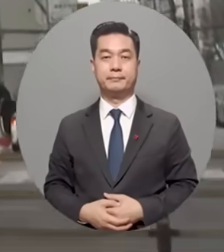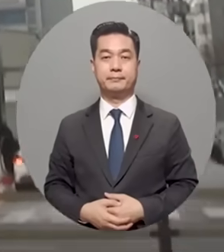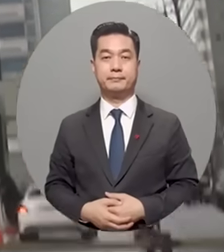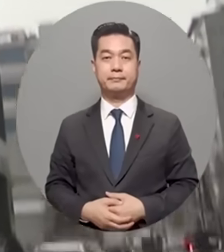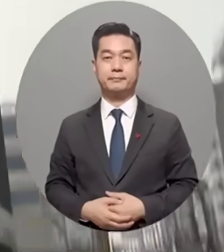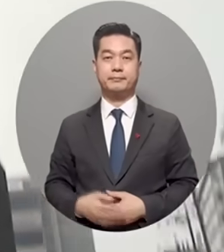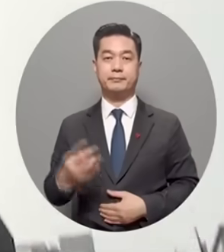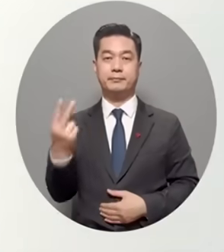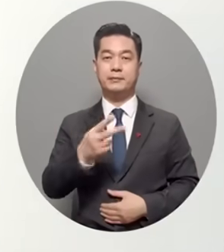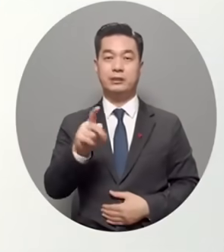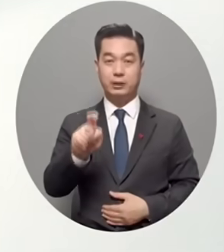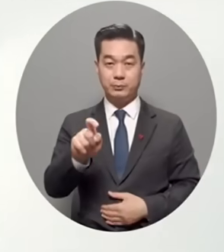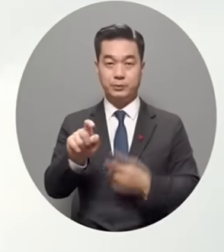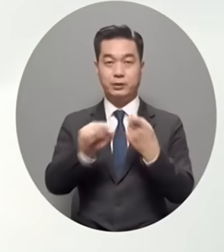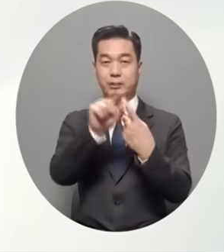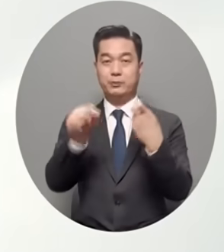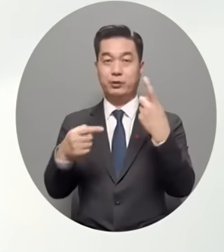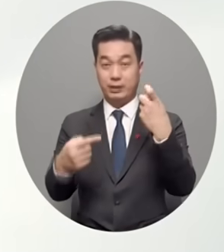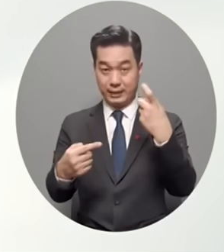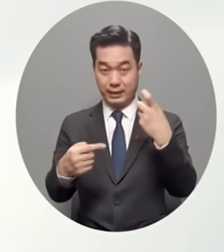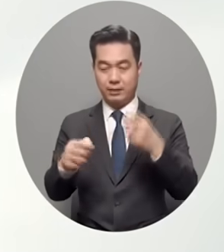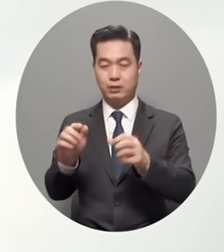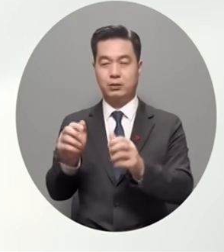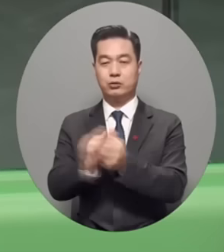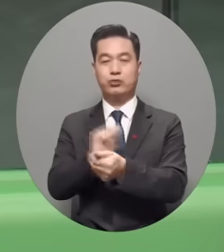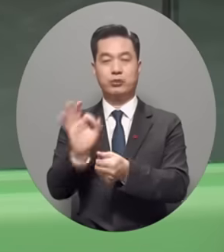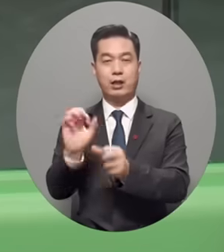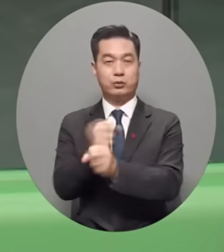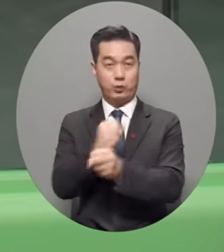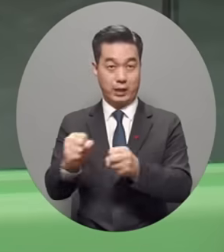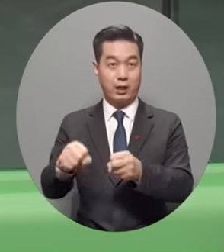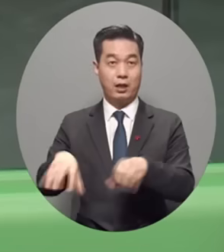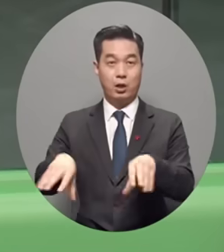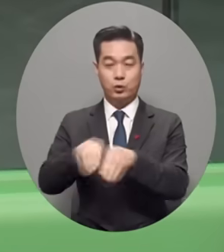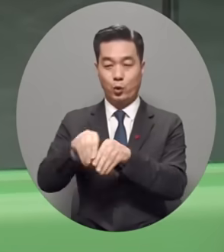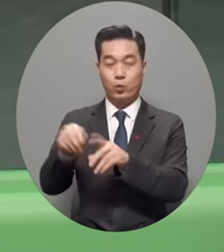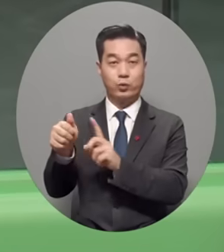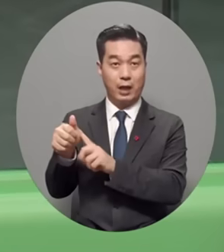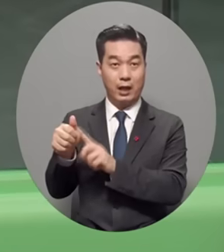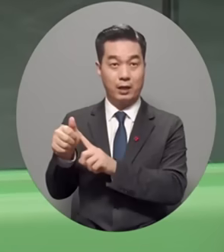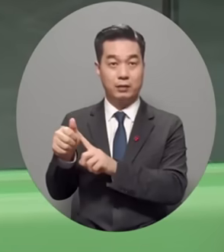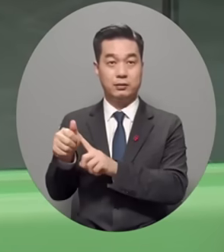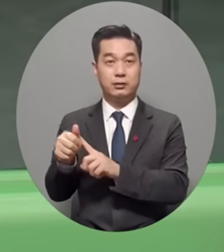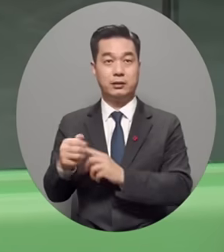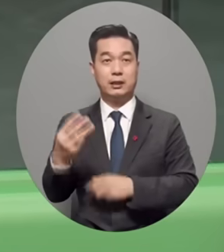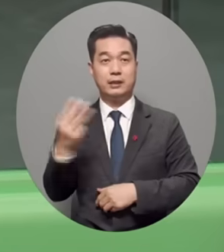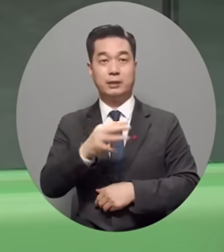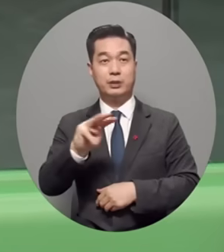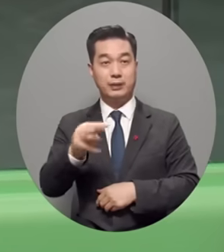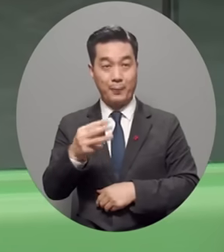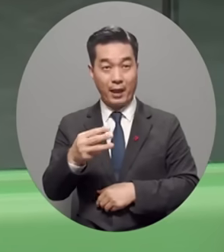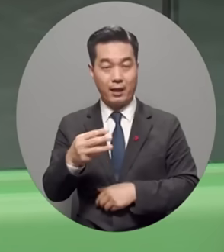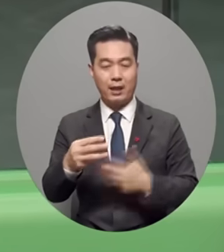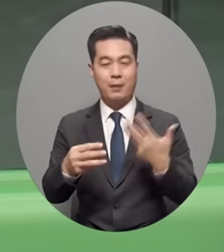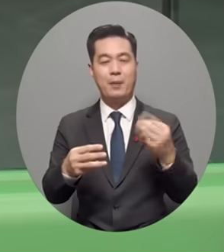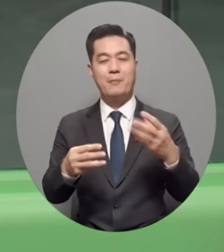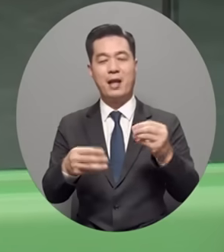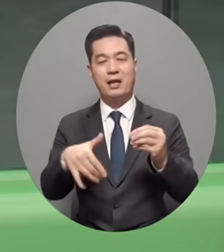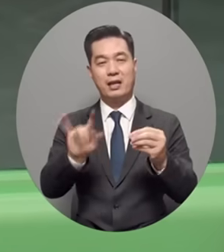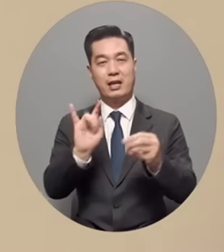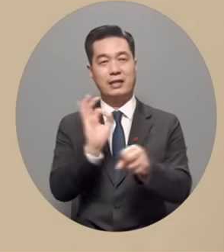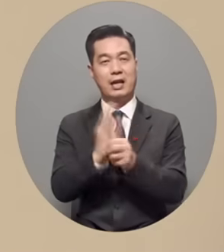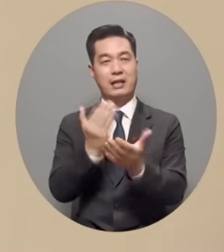지난 2010년 11월 1일 주가 조작 총괄 책임자 주포는 동료에게 3,300에 8만 개 때려달라 문자를